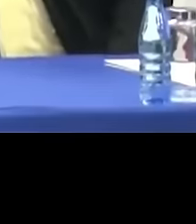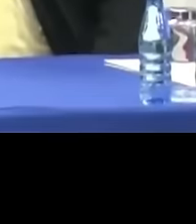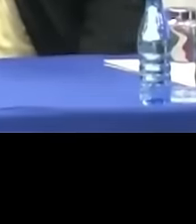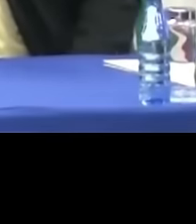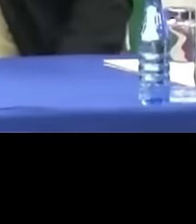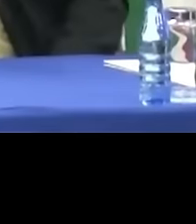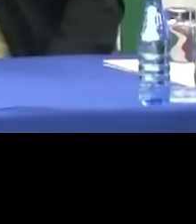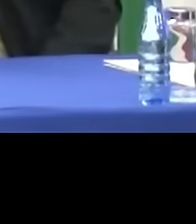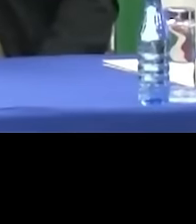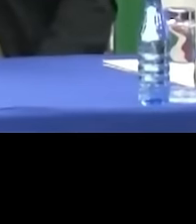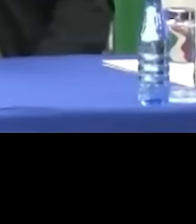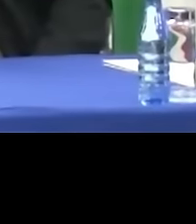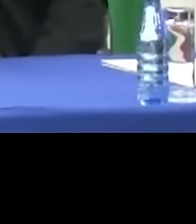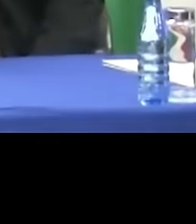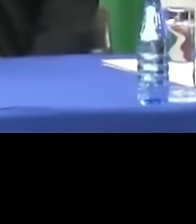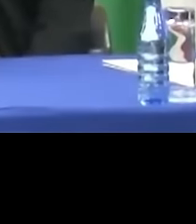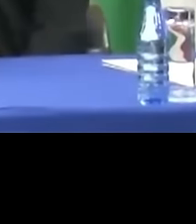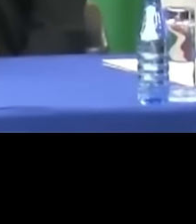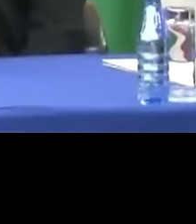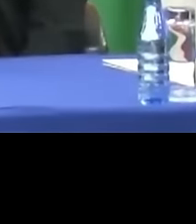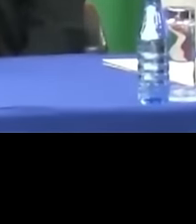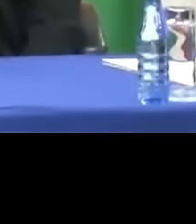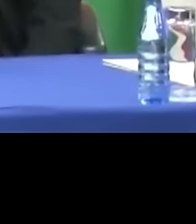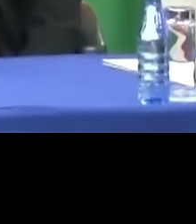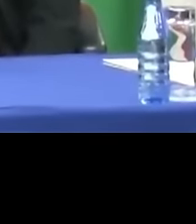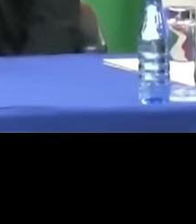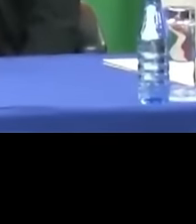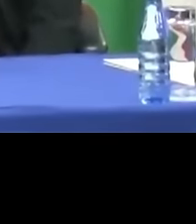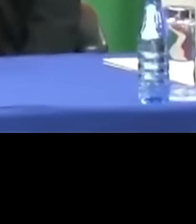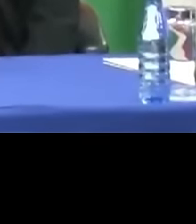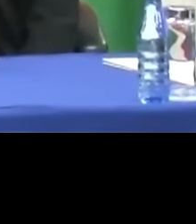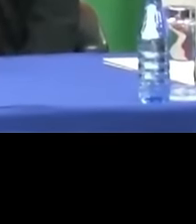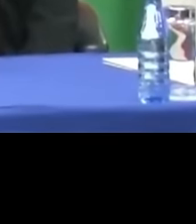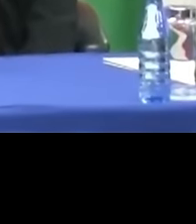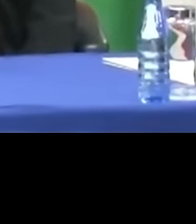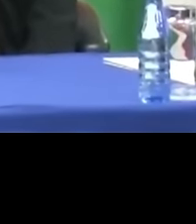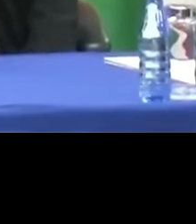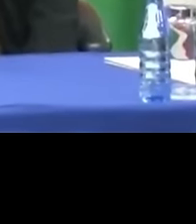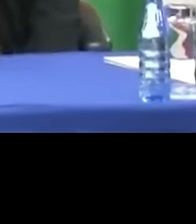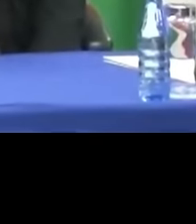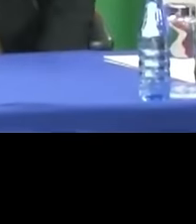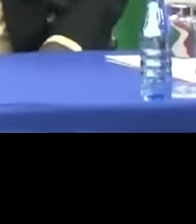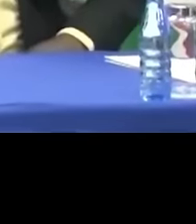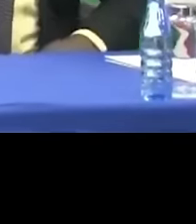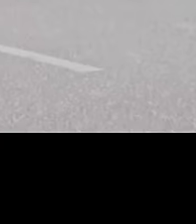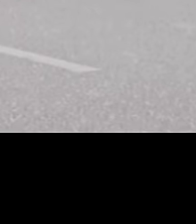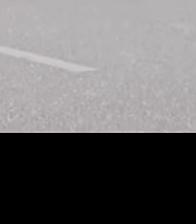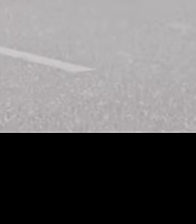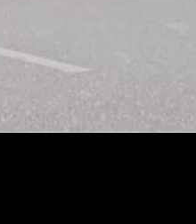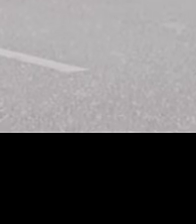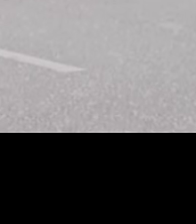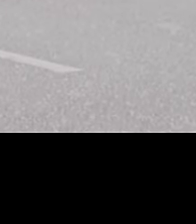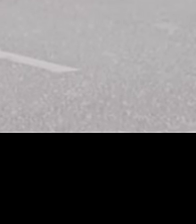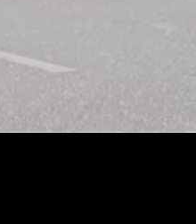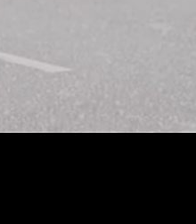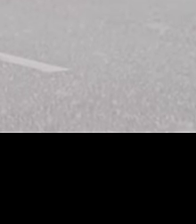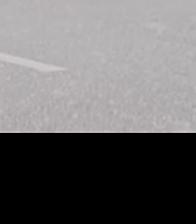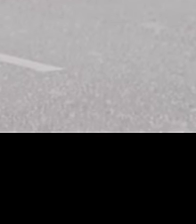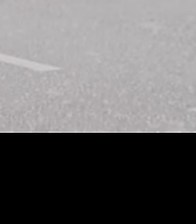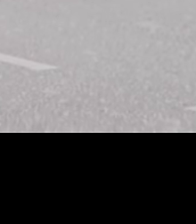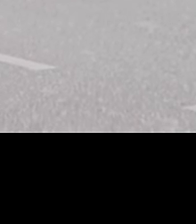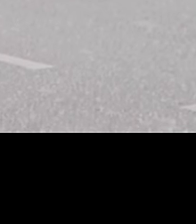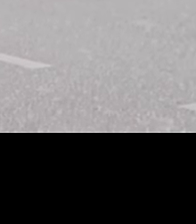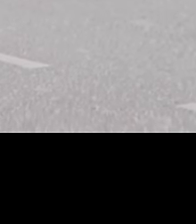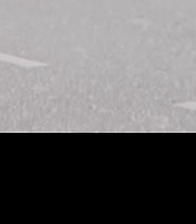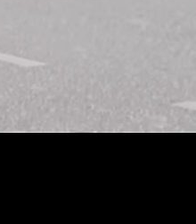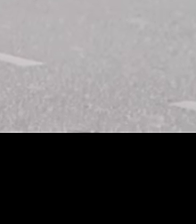De regering Santokki Brunswijk werkt onvermoeibaar aan een toekomst waarin iedereen meetelt en niemand